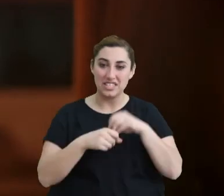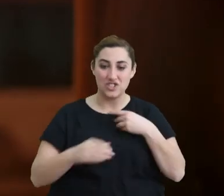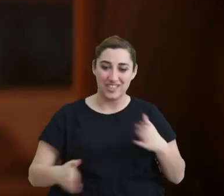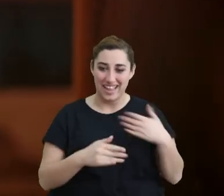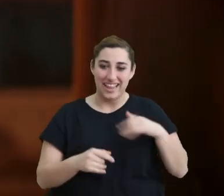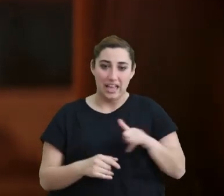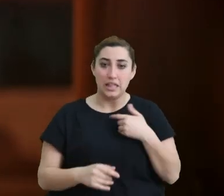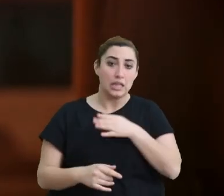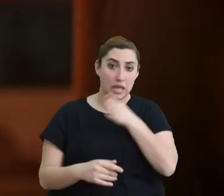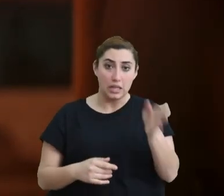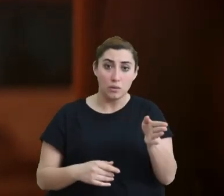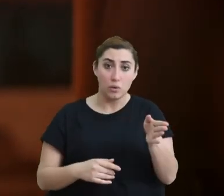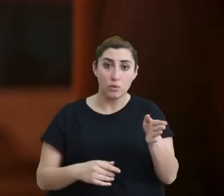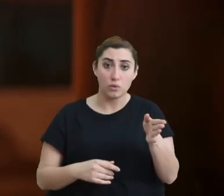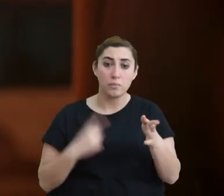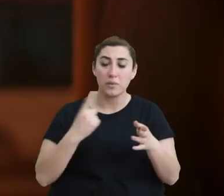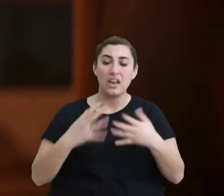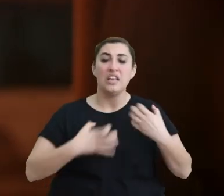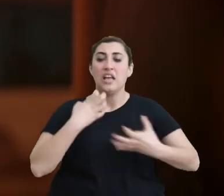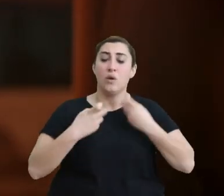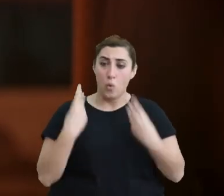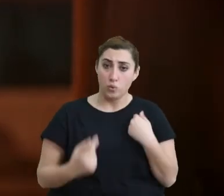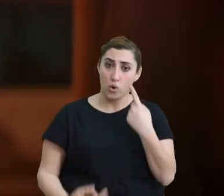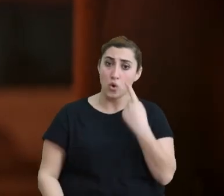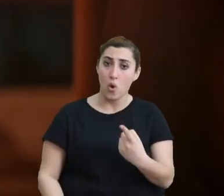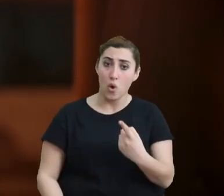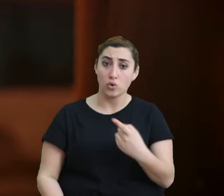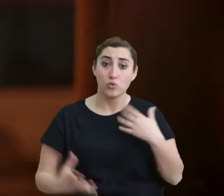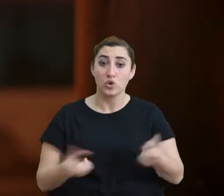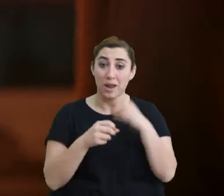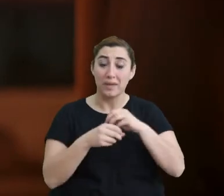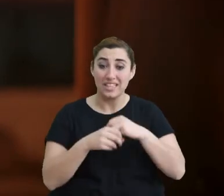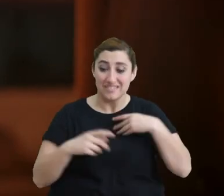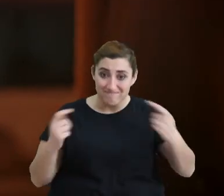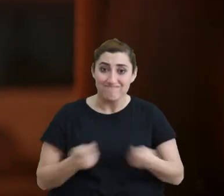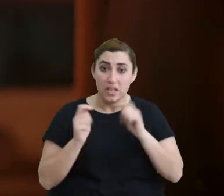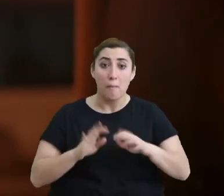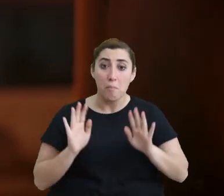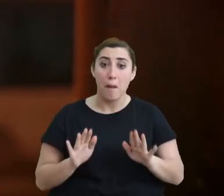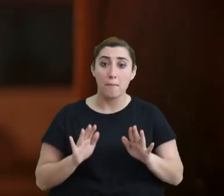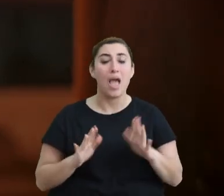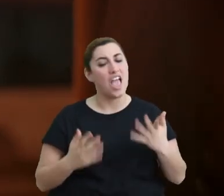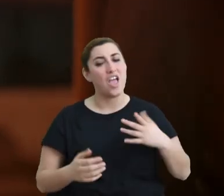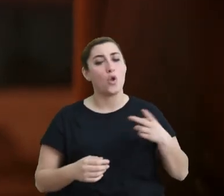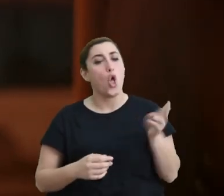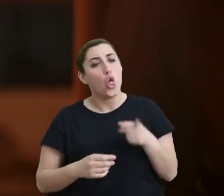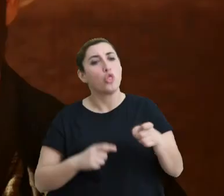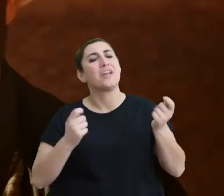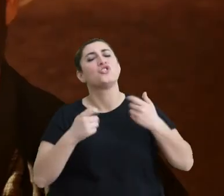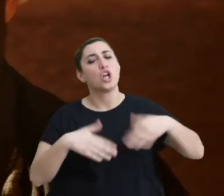dere kenarına giderken birini can çekişirken gördüm. Kurtarmak için elimden geleni yaptım ama... Madem can almak